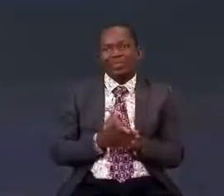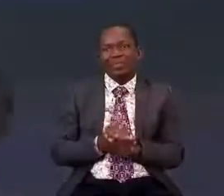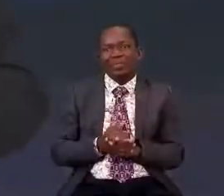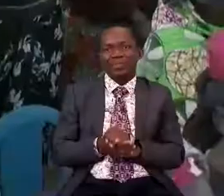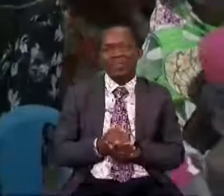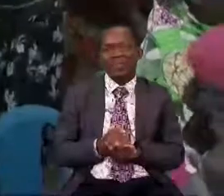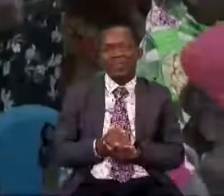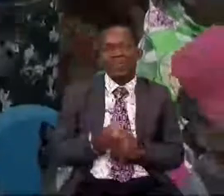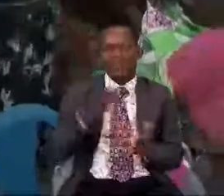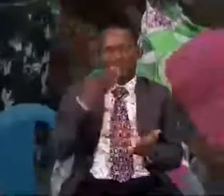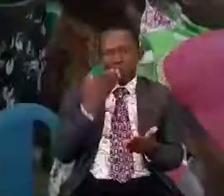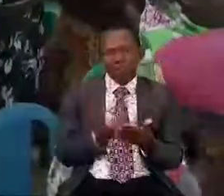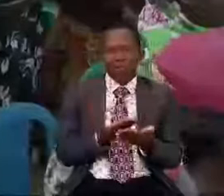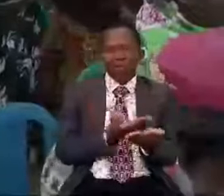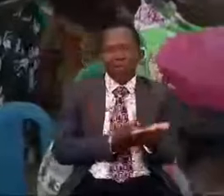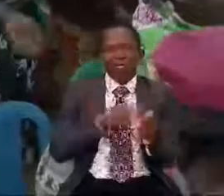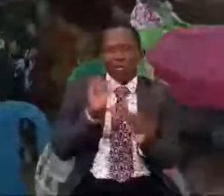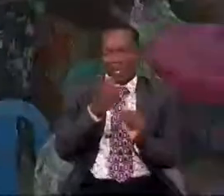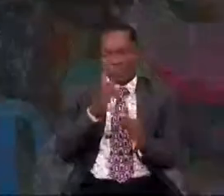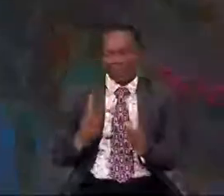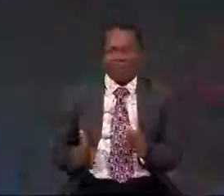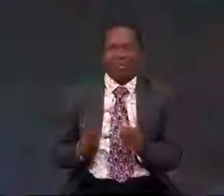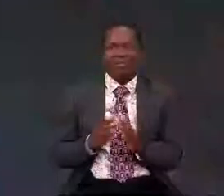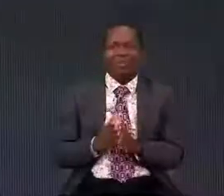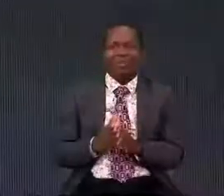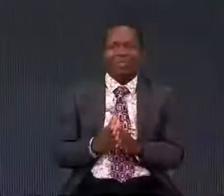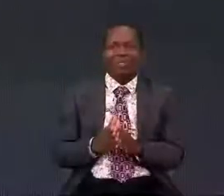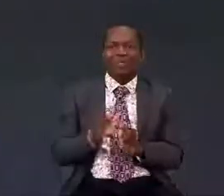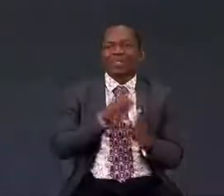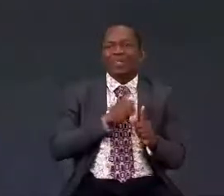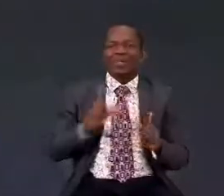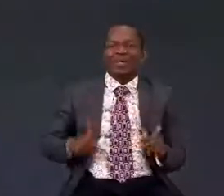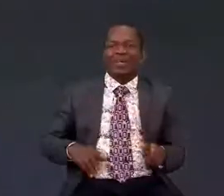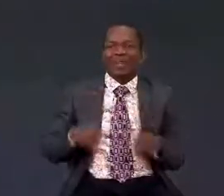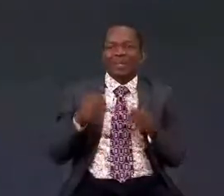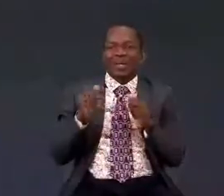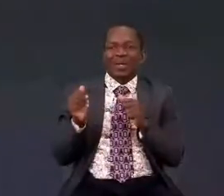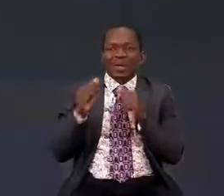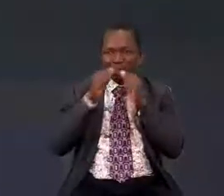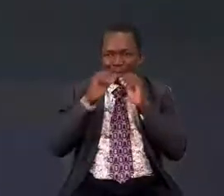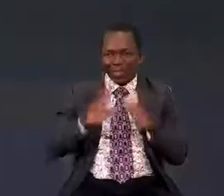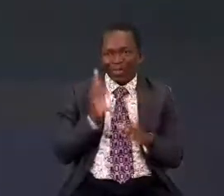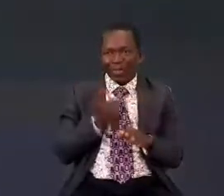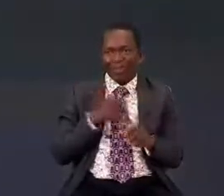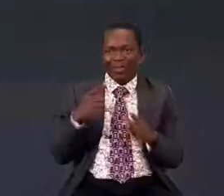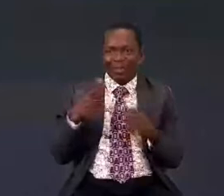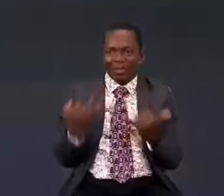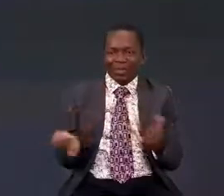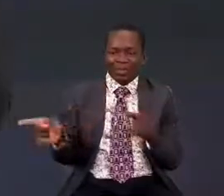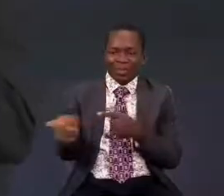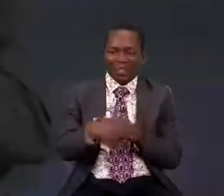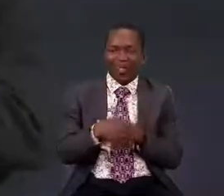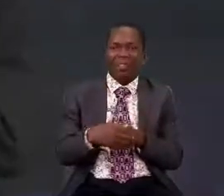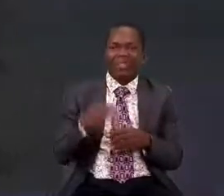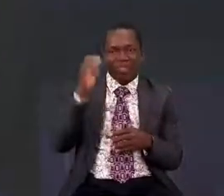Le Seigneur nous bénisse aujourd'hui. Il me bénira. Il te bénira. Et